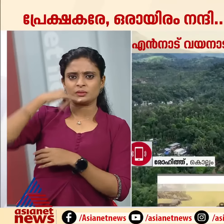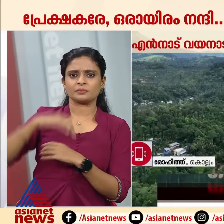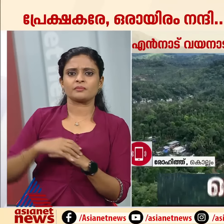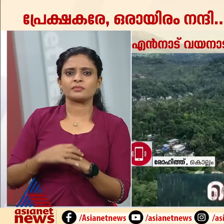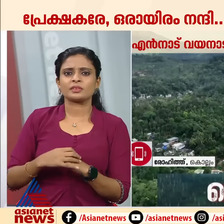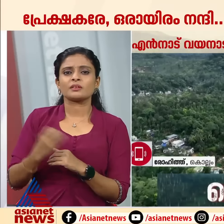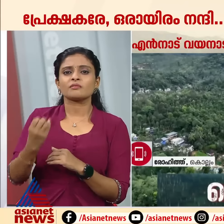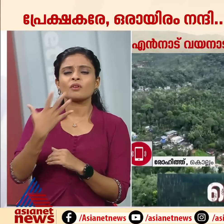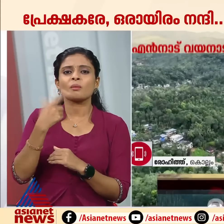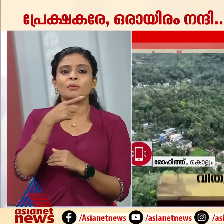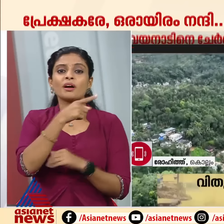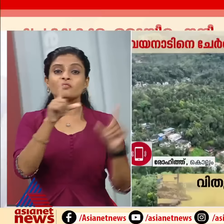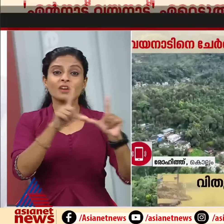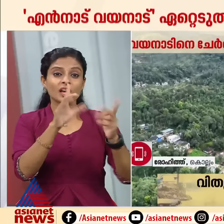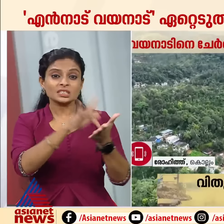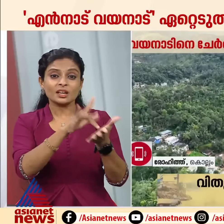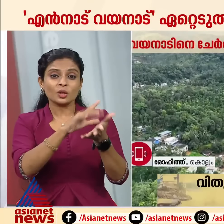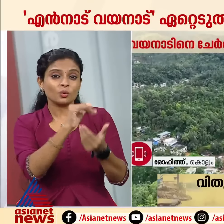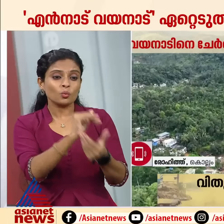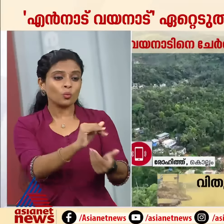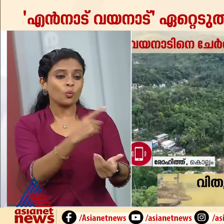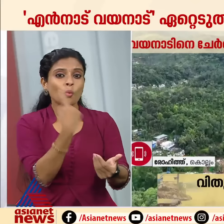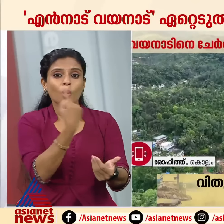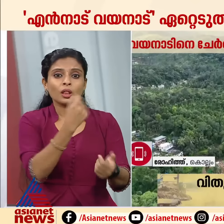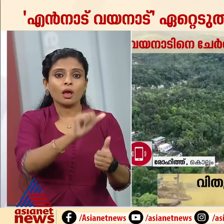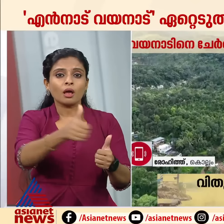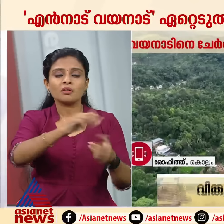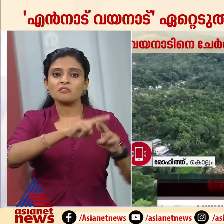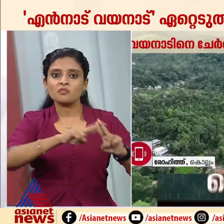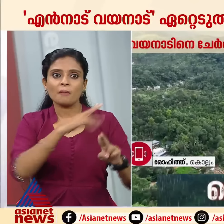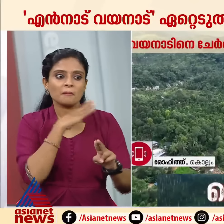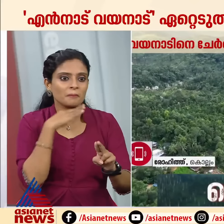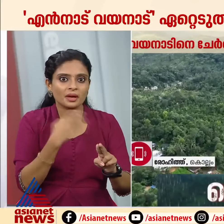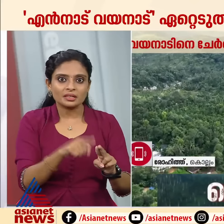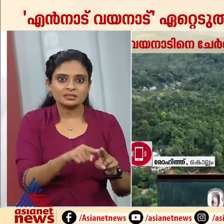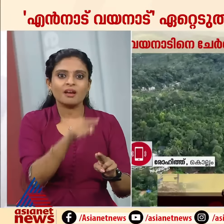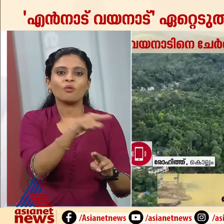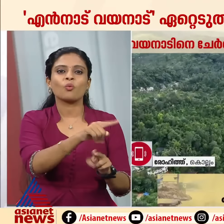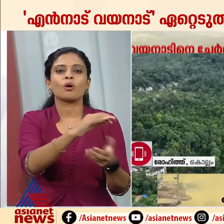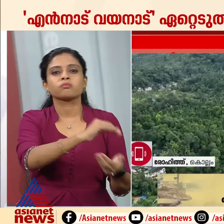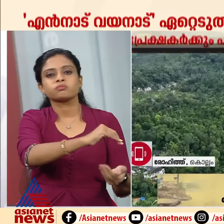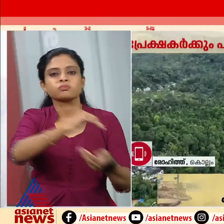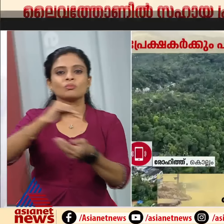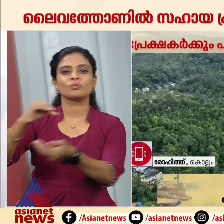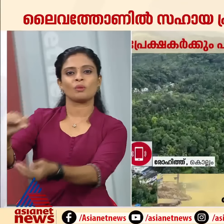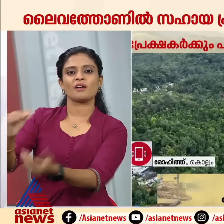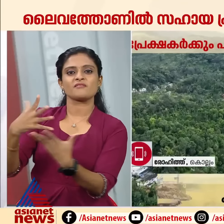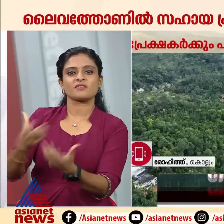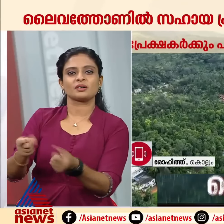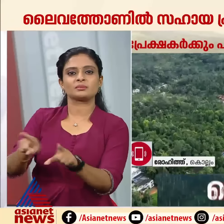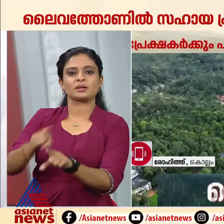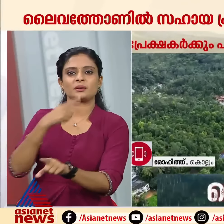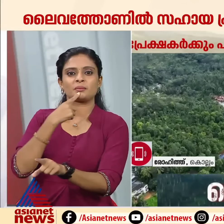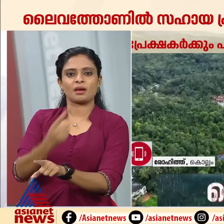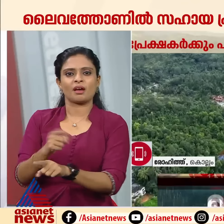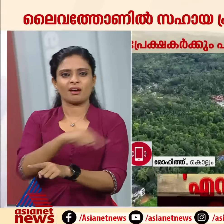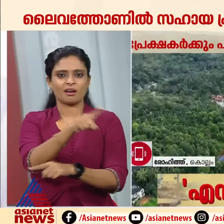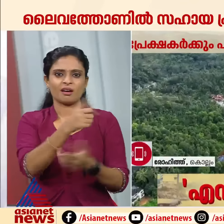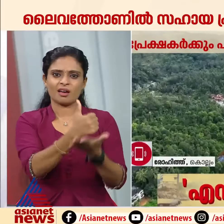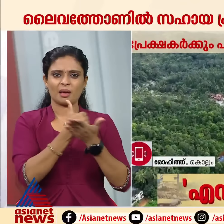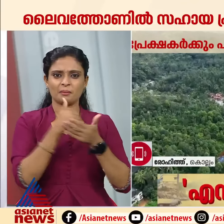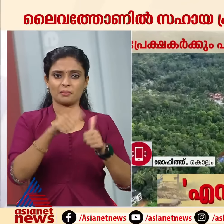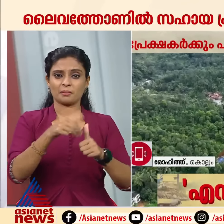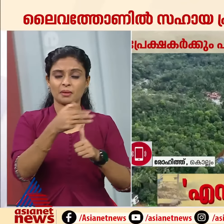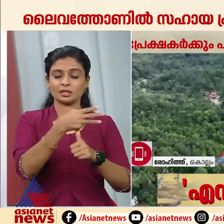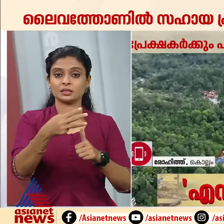കുട്ടിയെ ദത്തെടുത്ത് വളർത്താൻ വേണ്ടിയിട്ട് താല്പര്യമുണ്ട്. അപ്പോ അതിന്റെ ലീഗലായിട്ടുള്ള ഫോർമാലിറ്റീസ് എന്താ നമുക്ക് അറിയില്ല. അപ്പൊ അതൊന്ന് അറിയിപ്പിക്കാൻ വേണ്ടിയിട്ടാണ്. എന്താന്ന് വെച്ച്